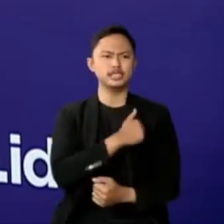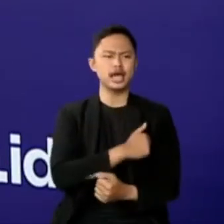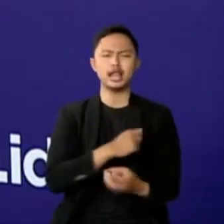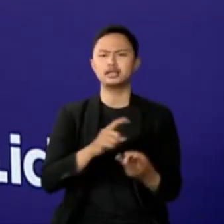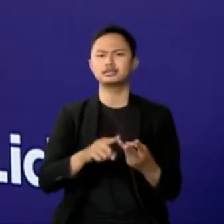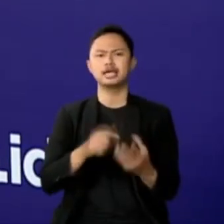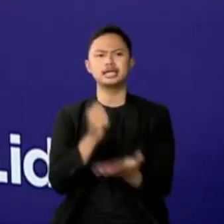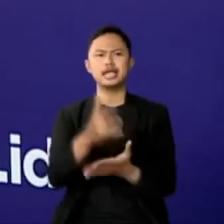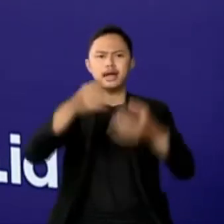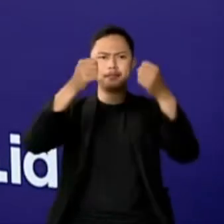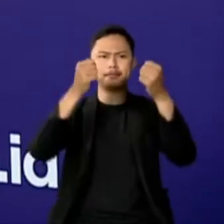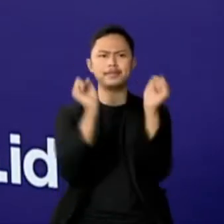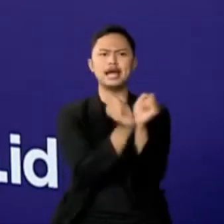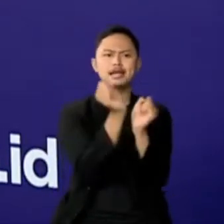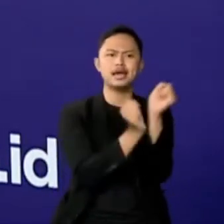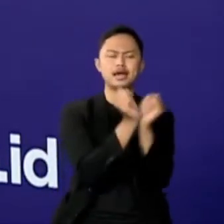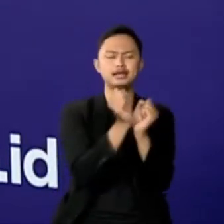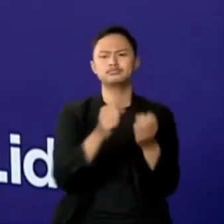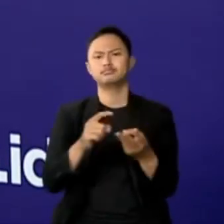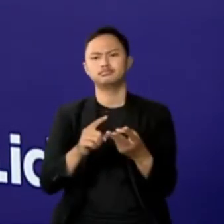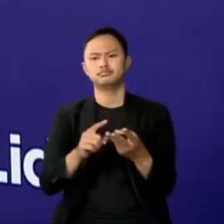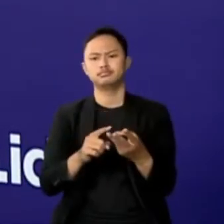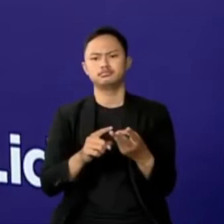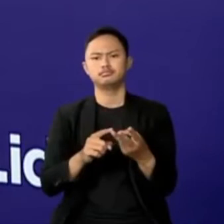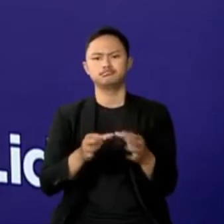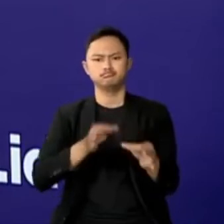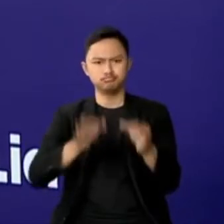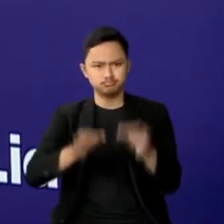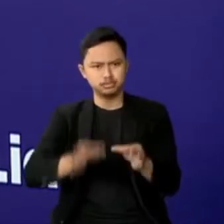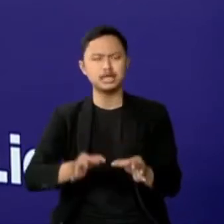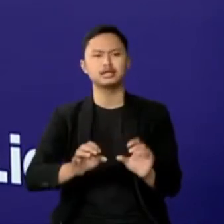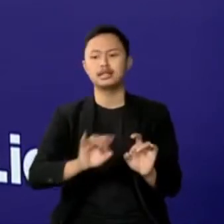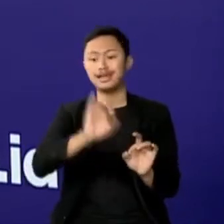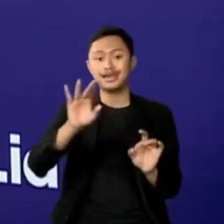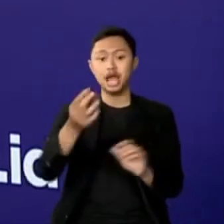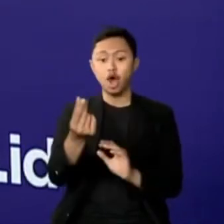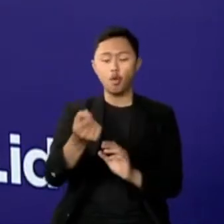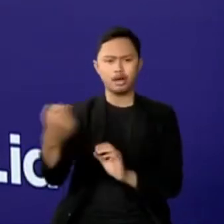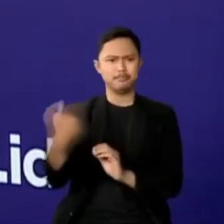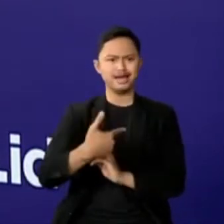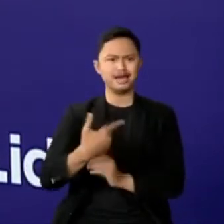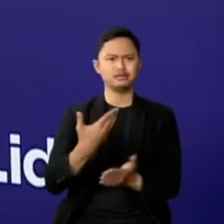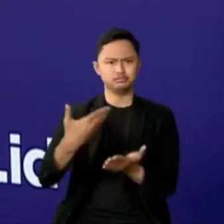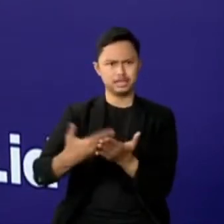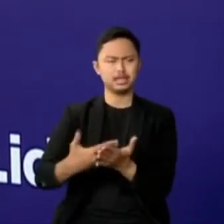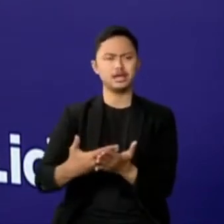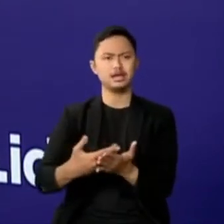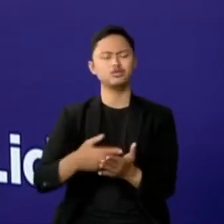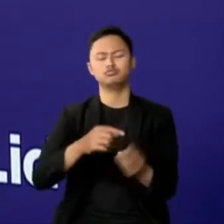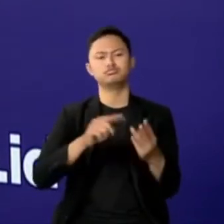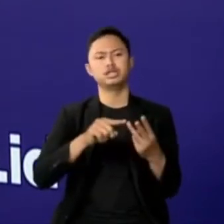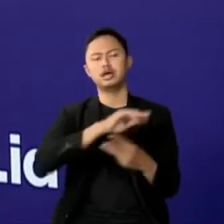dendam pidana itu kami lakukan termasuk Denda bayar uangnya itu kami lakukan A3 yang kami